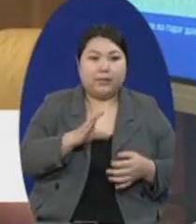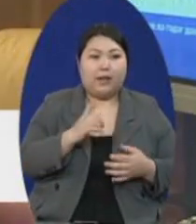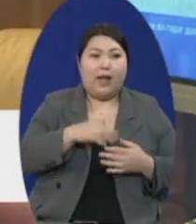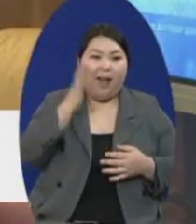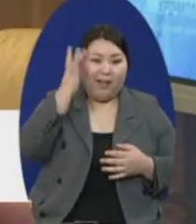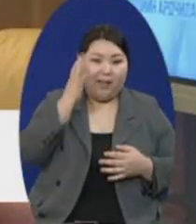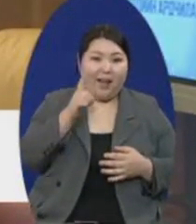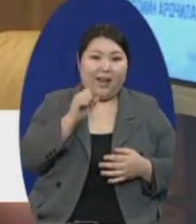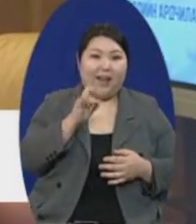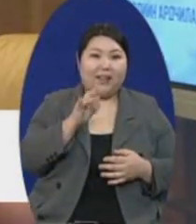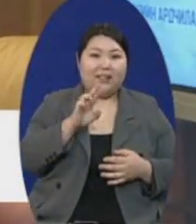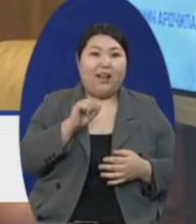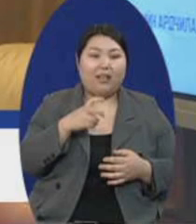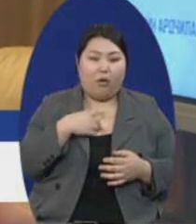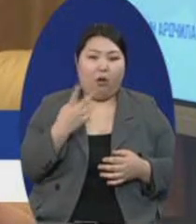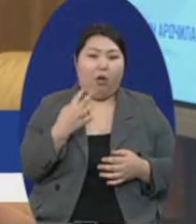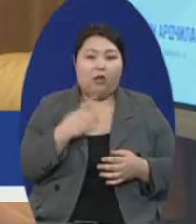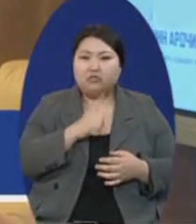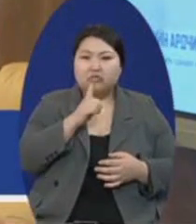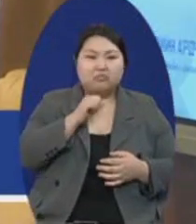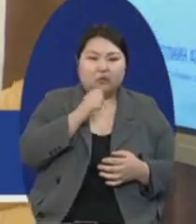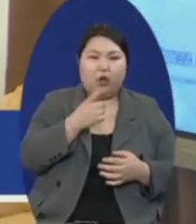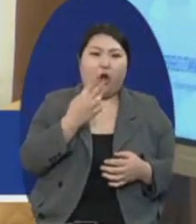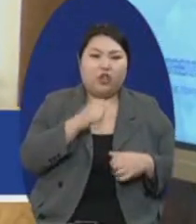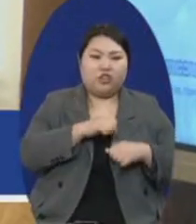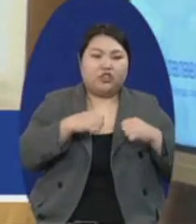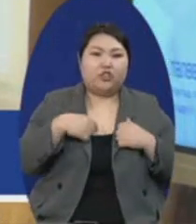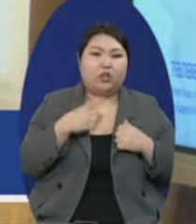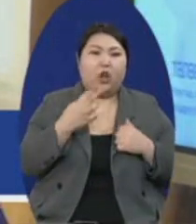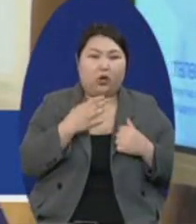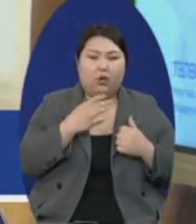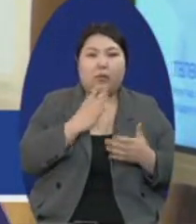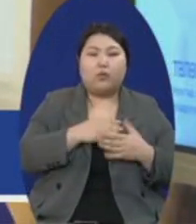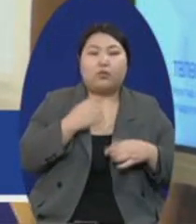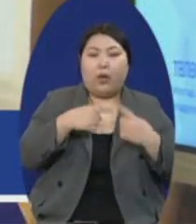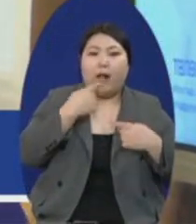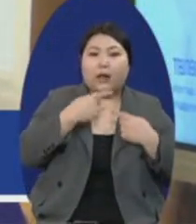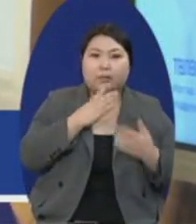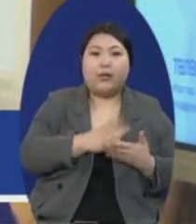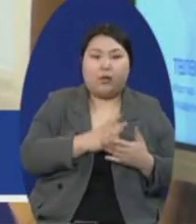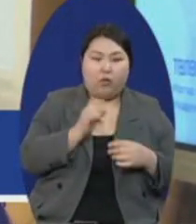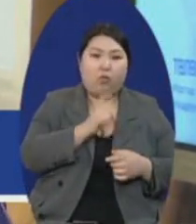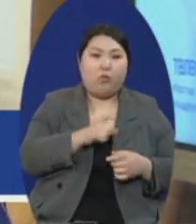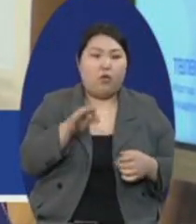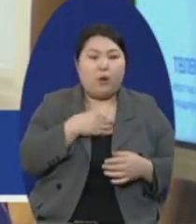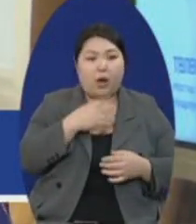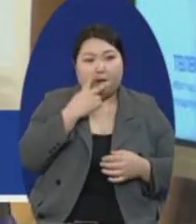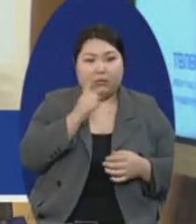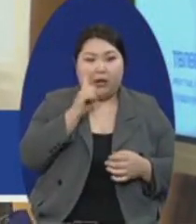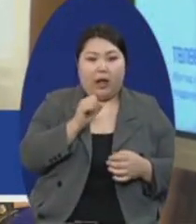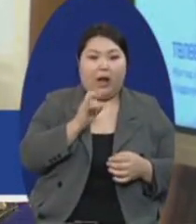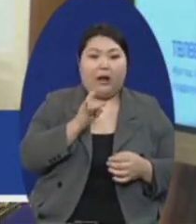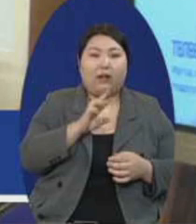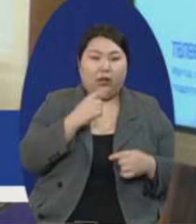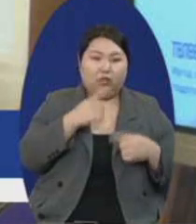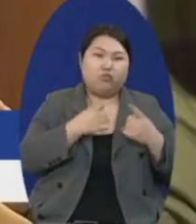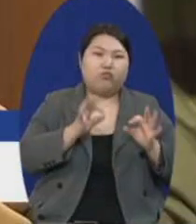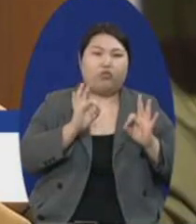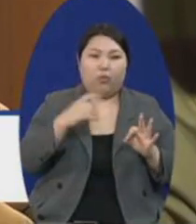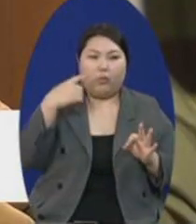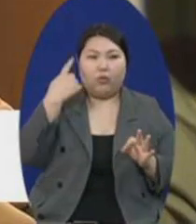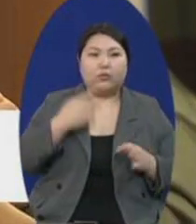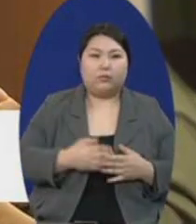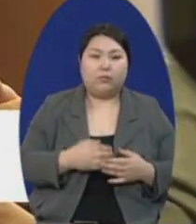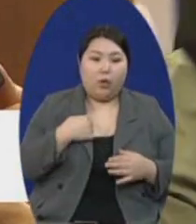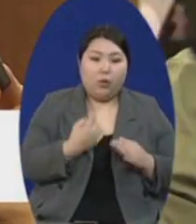харилцааны хэлсэн би. Нэг биш хоёр харилцаа хэлсэн байна гэж байна гэж хэлж байна. хүмүүс бай. Миний бодлоор нэг хариултаа явах гэж болов. Би